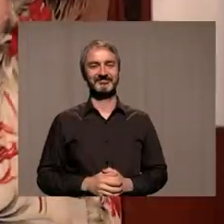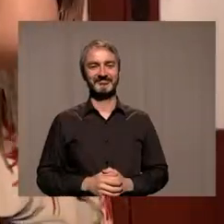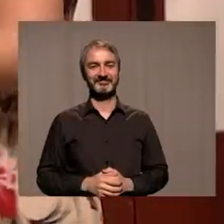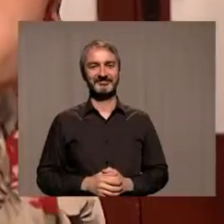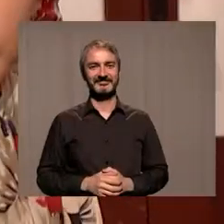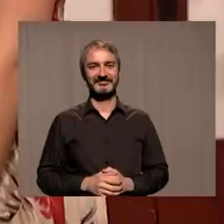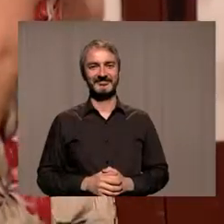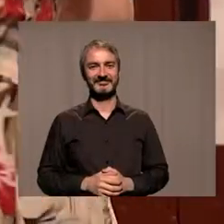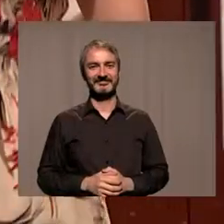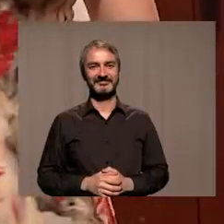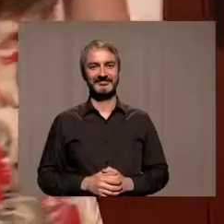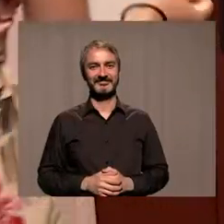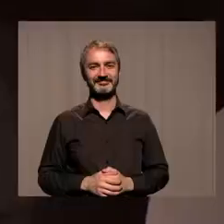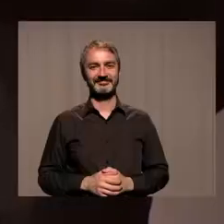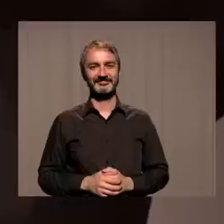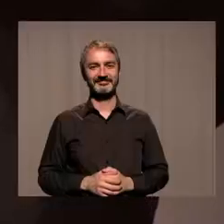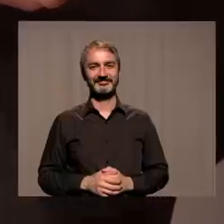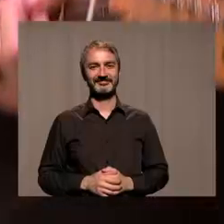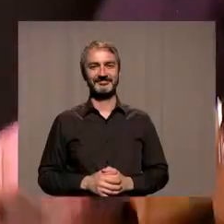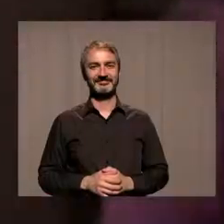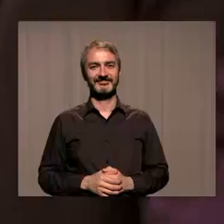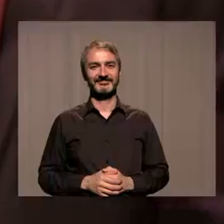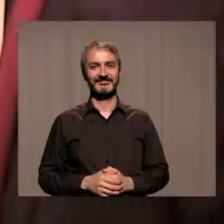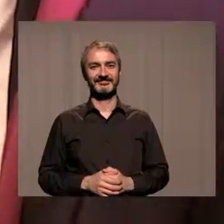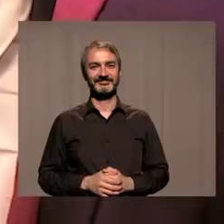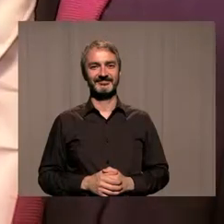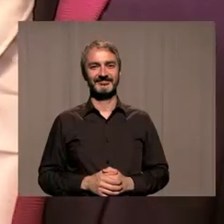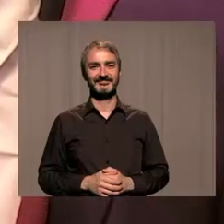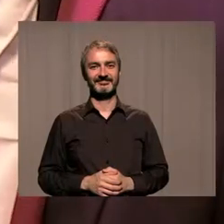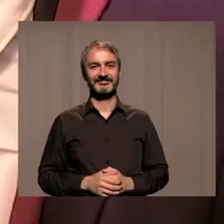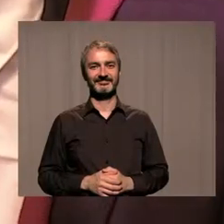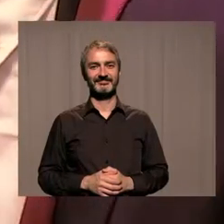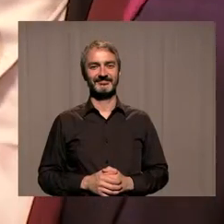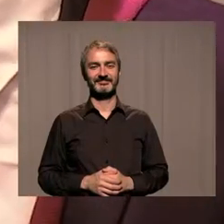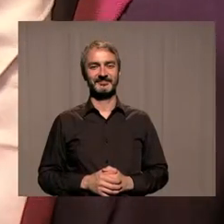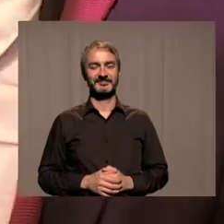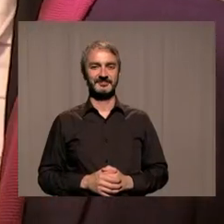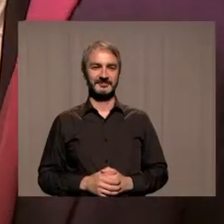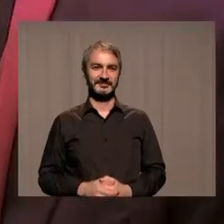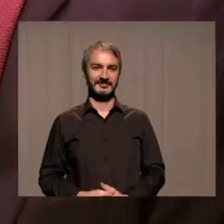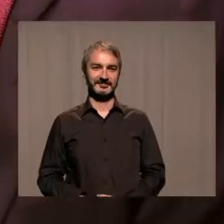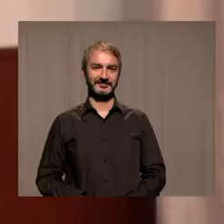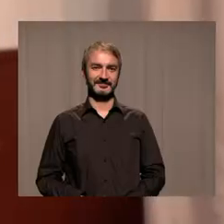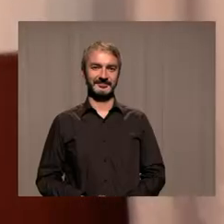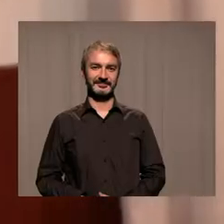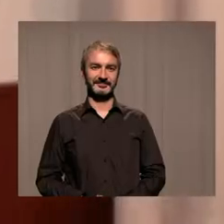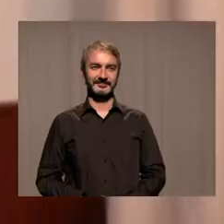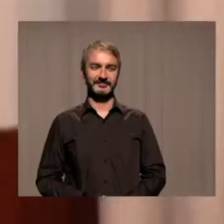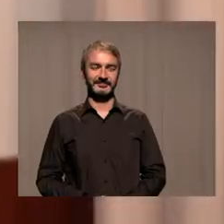Vine aquí, balla amb mi, balla com una lluna a l'aigua. Vine a buscar. Vine a robar-me